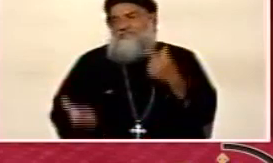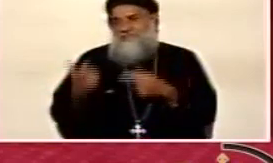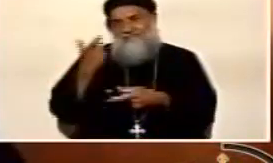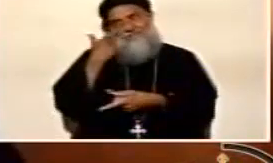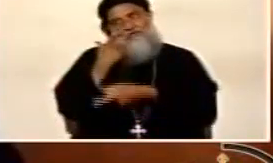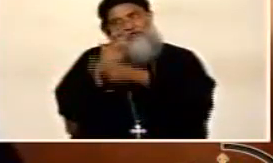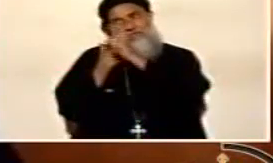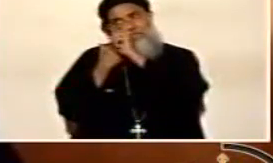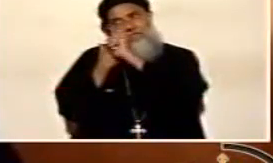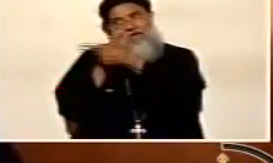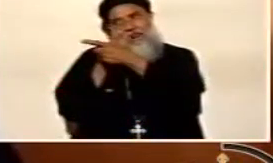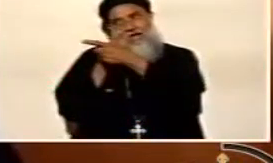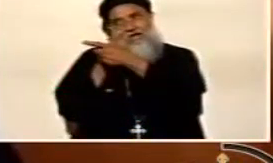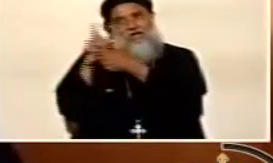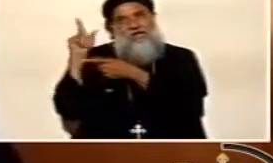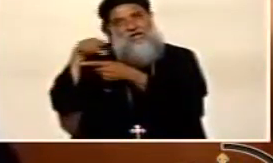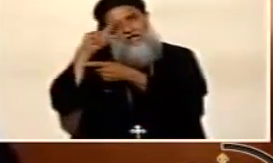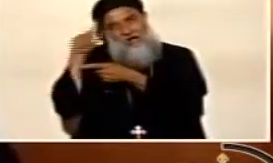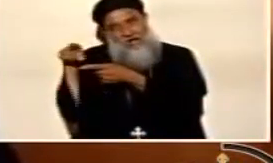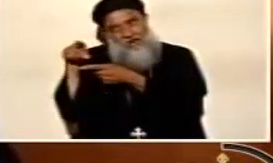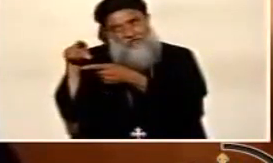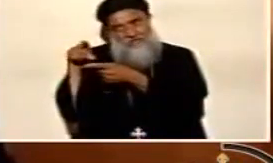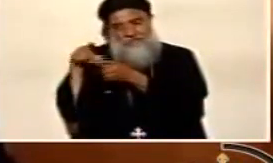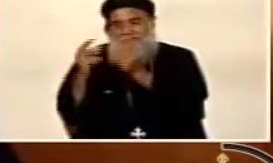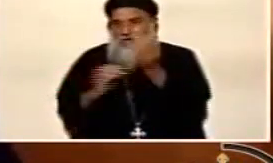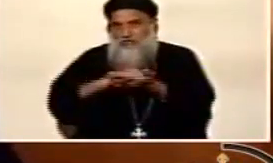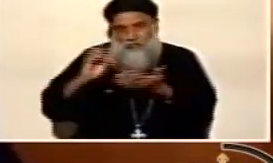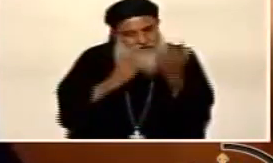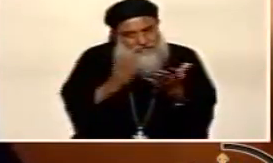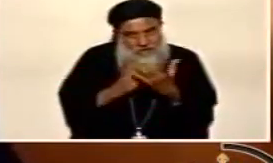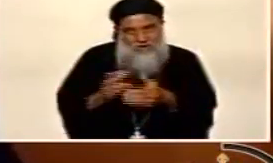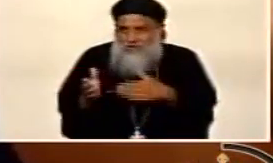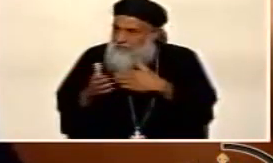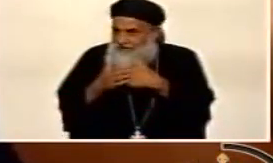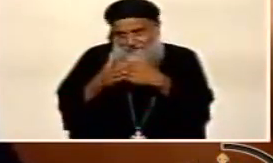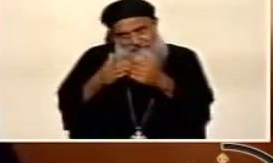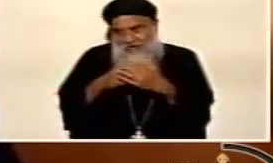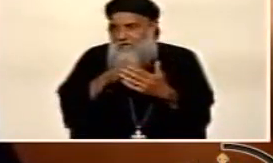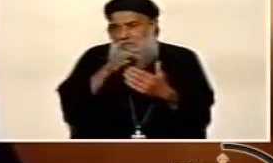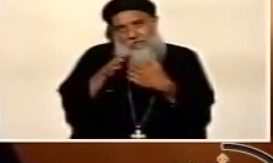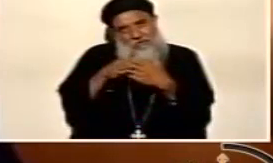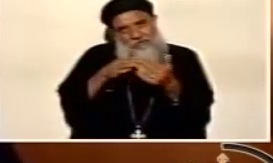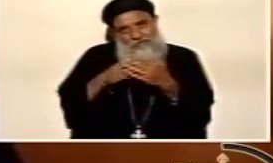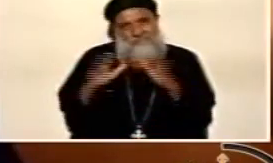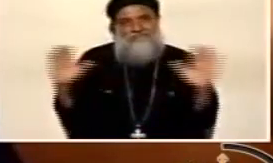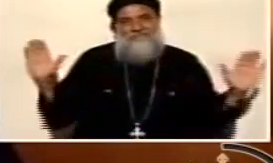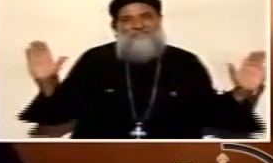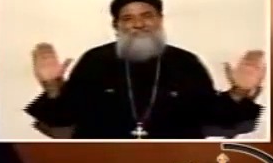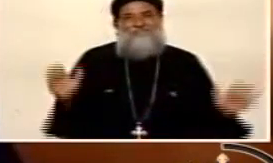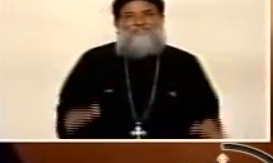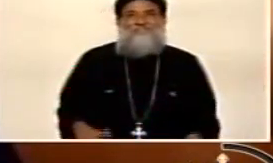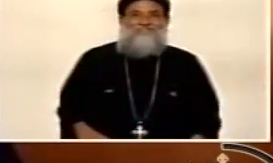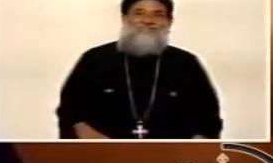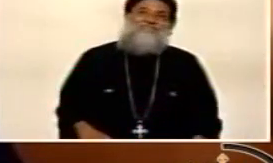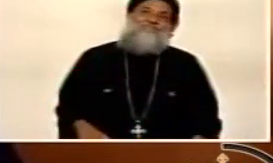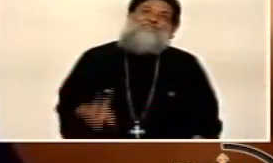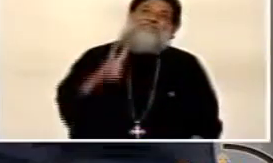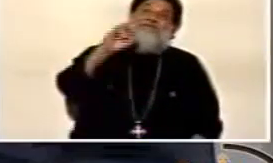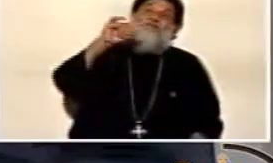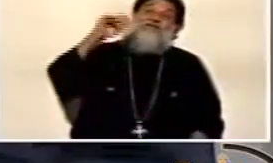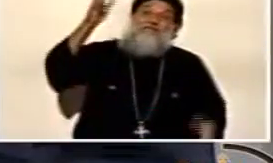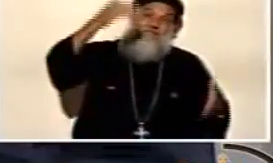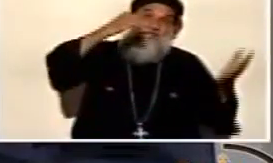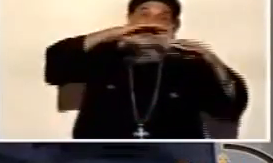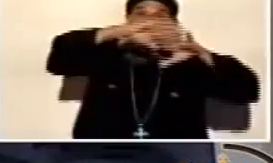ينذروهم بأبدية صعبة أو مصير صعب. فرجع السبعون بفرح قائلين يا